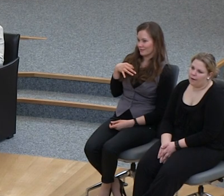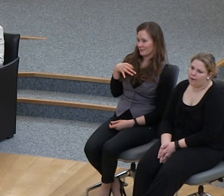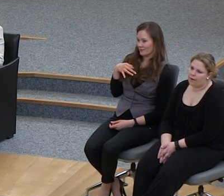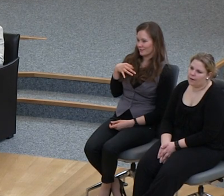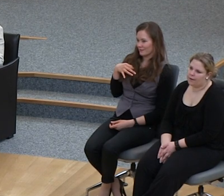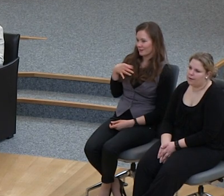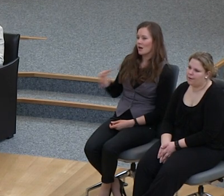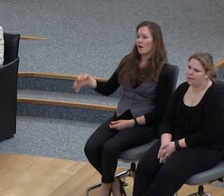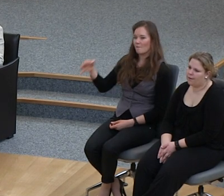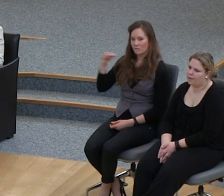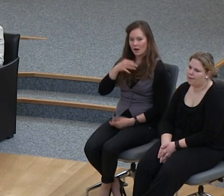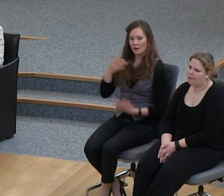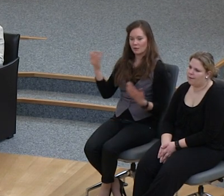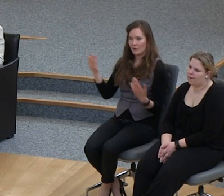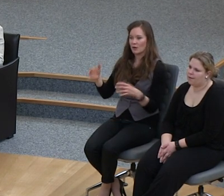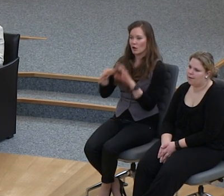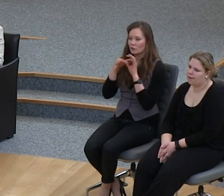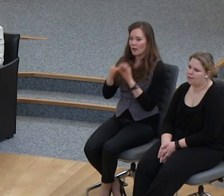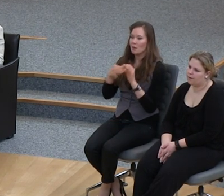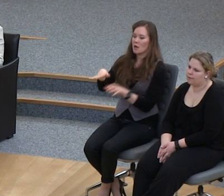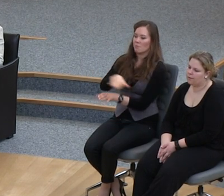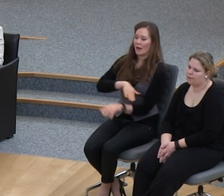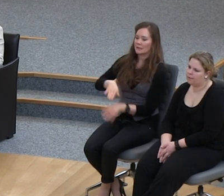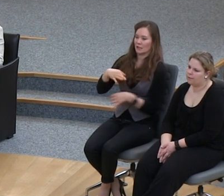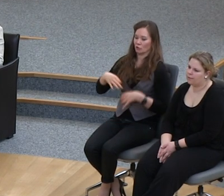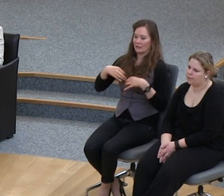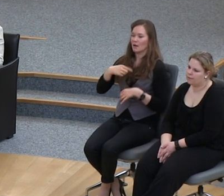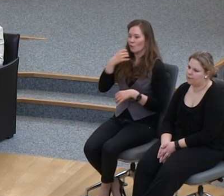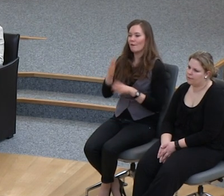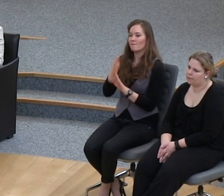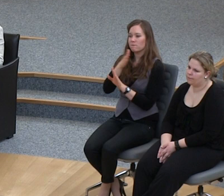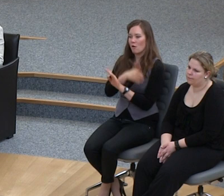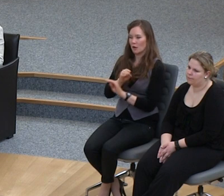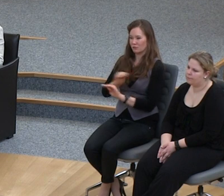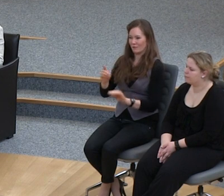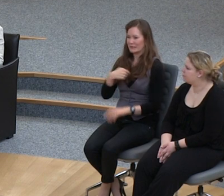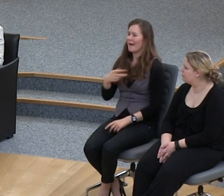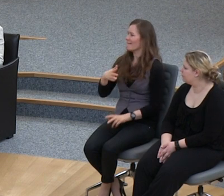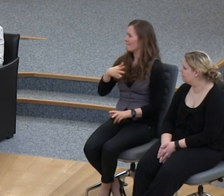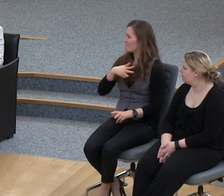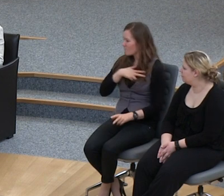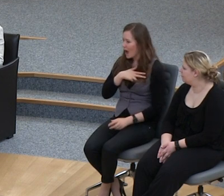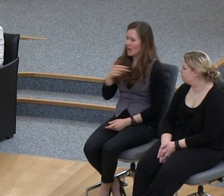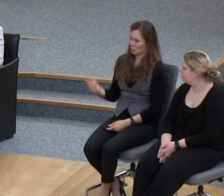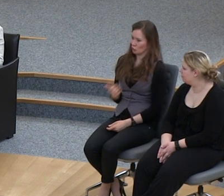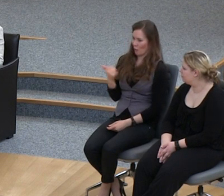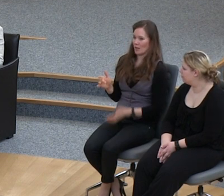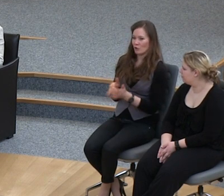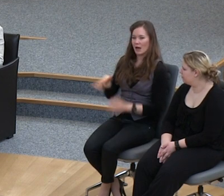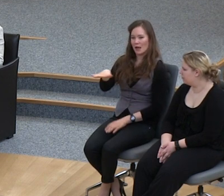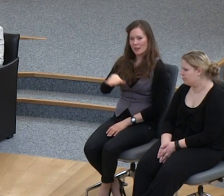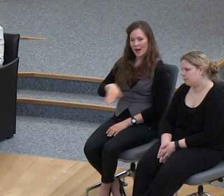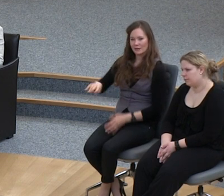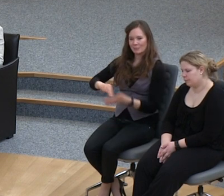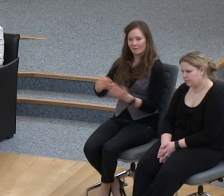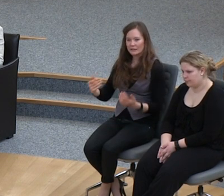Die Frage war ja nach dem Gebiet Gesundheit. Ich will vielleicht vorher noch mal sagen, was ich wirklich klasse an dem Landesplan